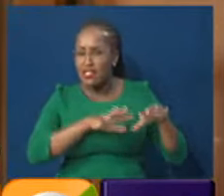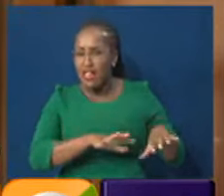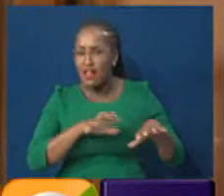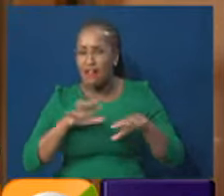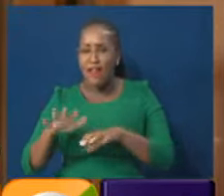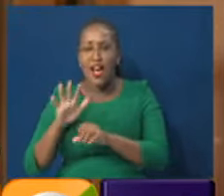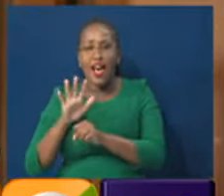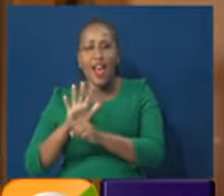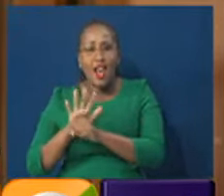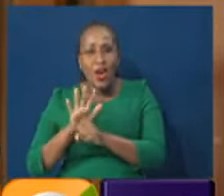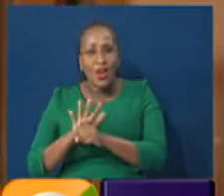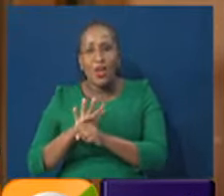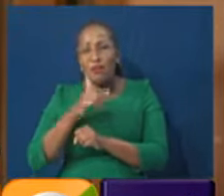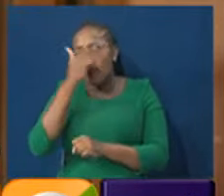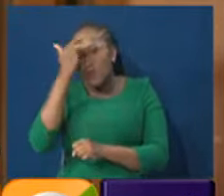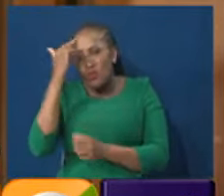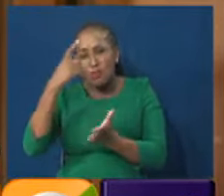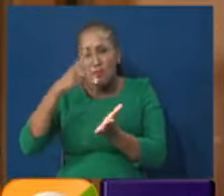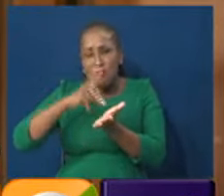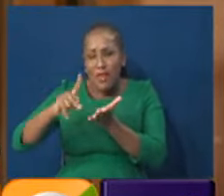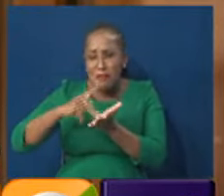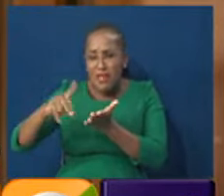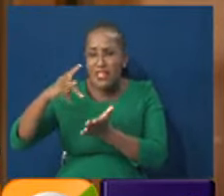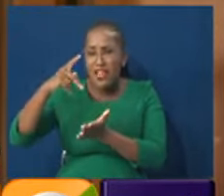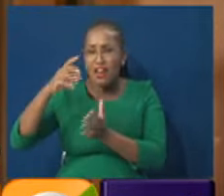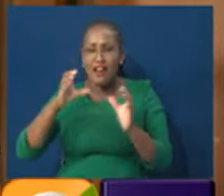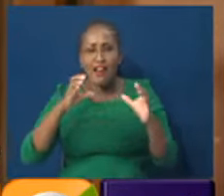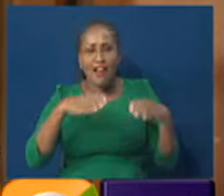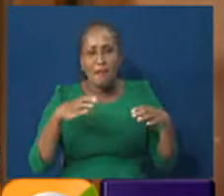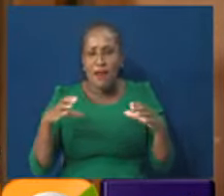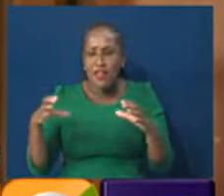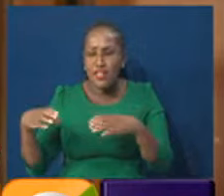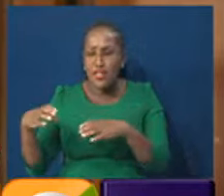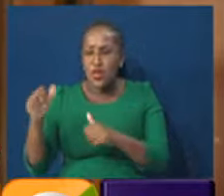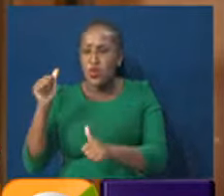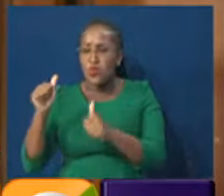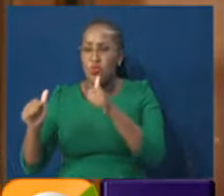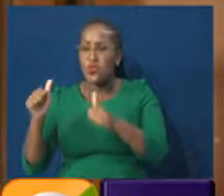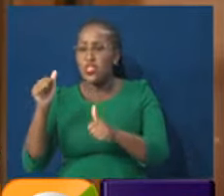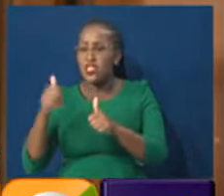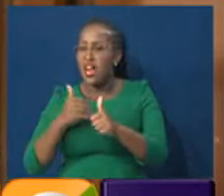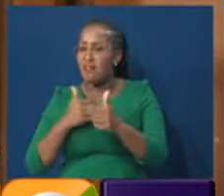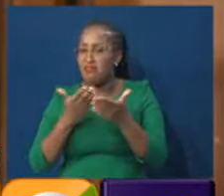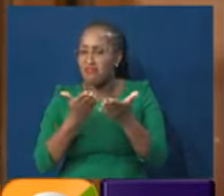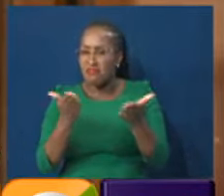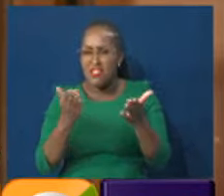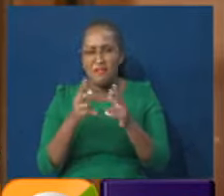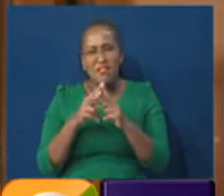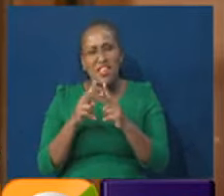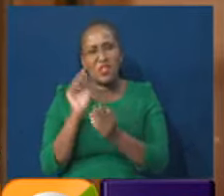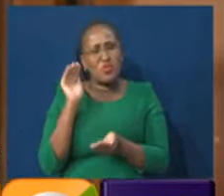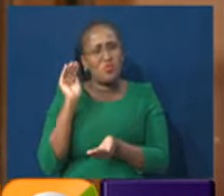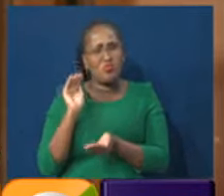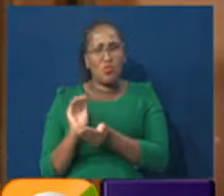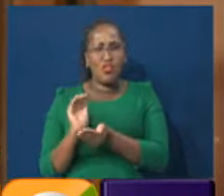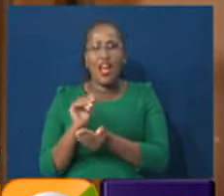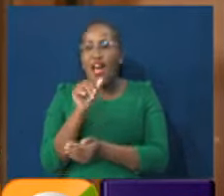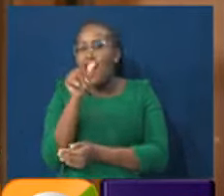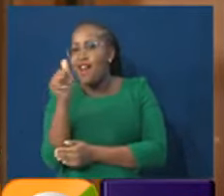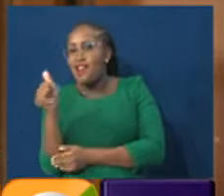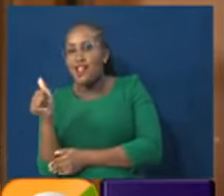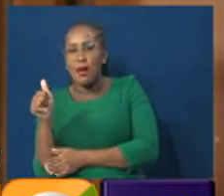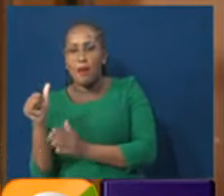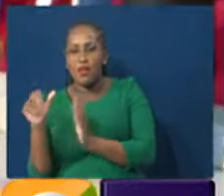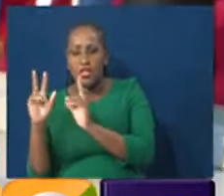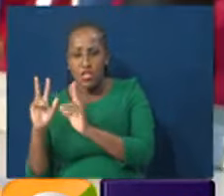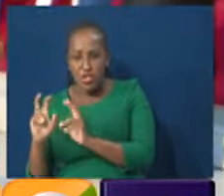sababu misara ya makampuni ambayo tunayoona hapa ni midogo sana. Jambo lingine,